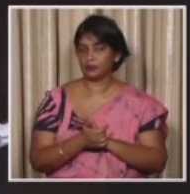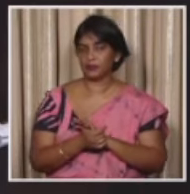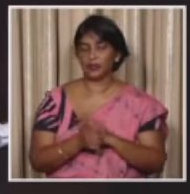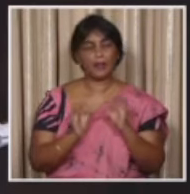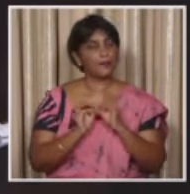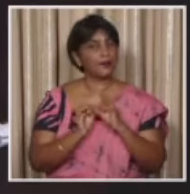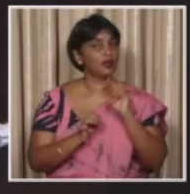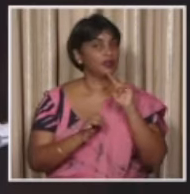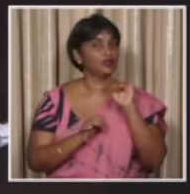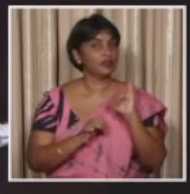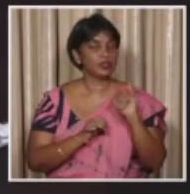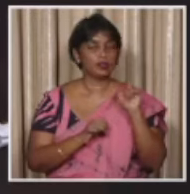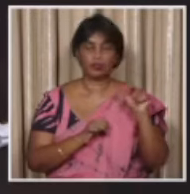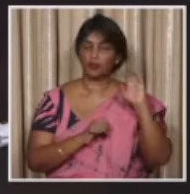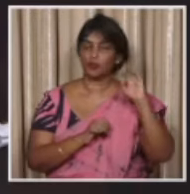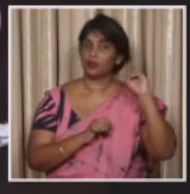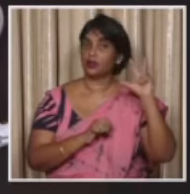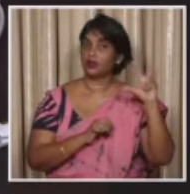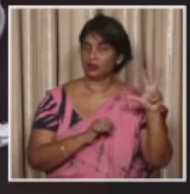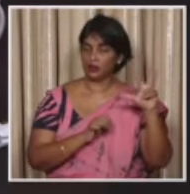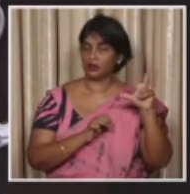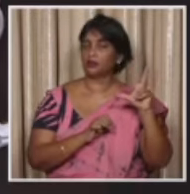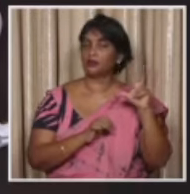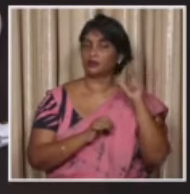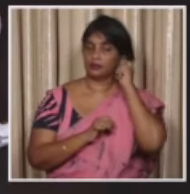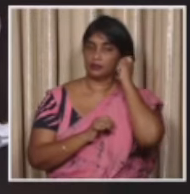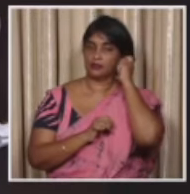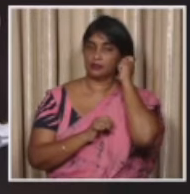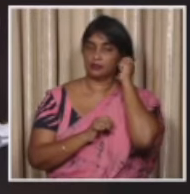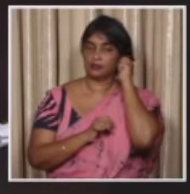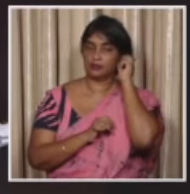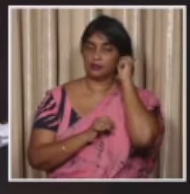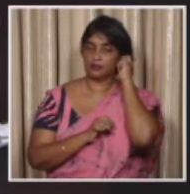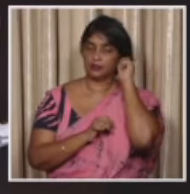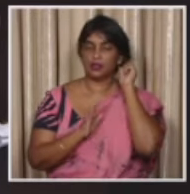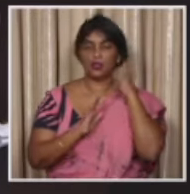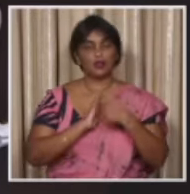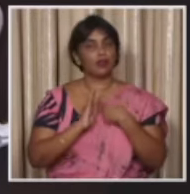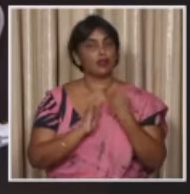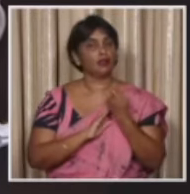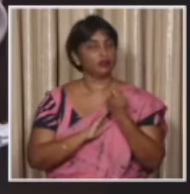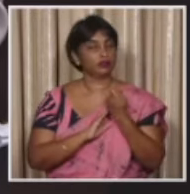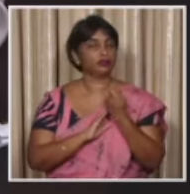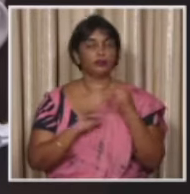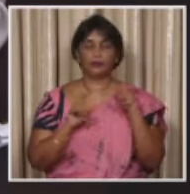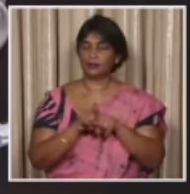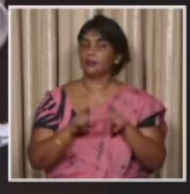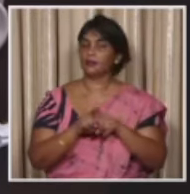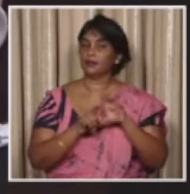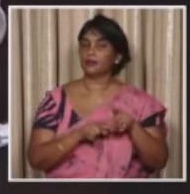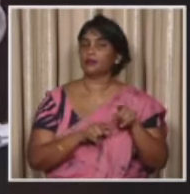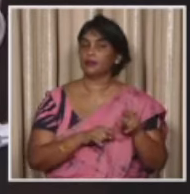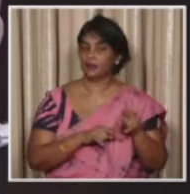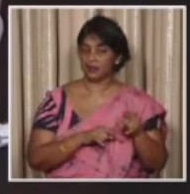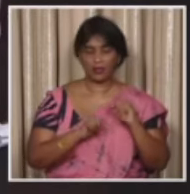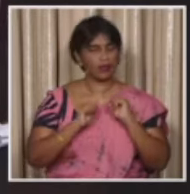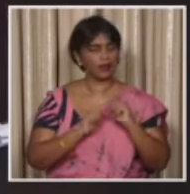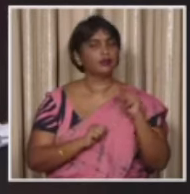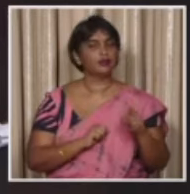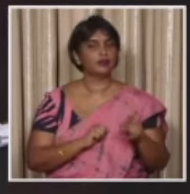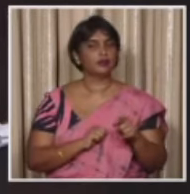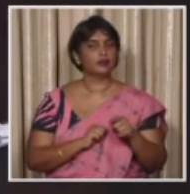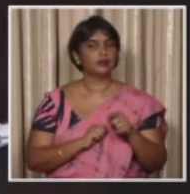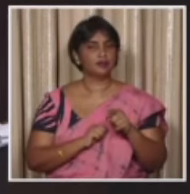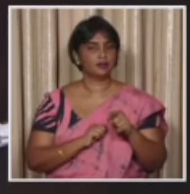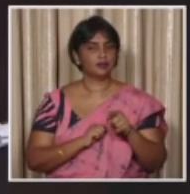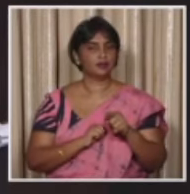බිලියන 26.08ක් ශ්‍රී ලංකා රුපියල් වටිනා, ඇයි මේවා ඩියු